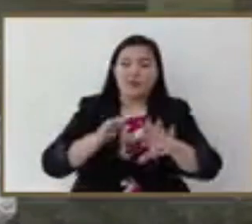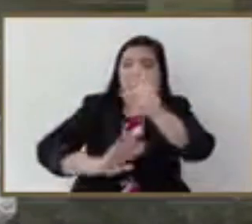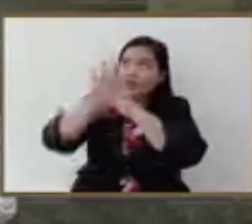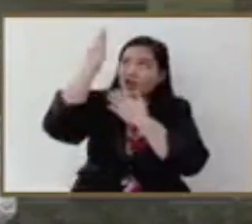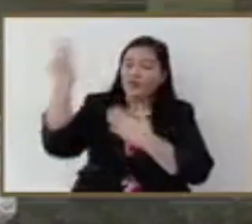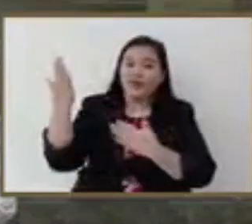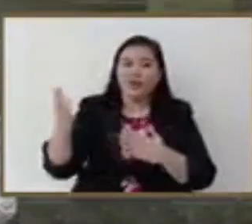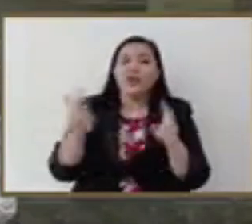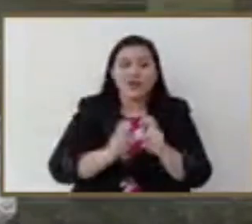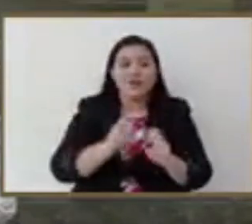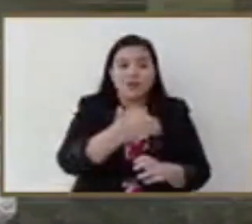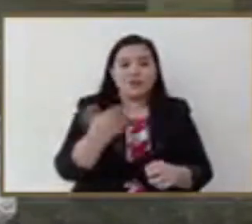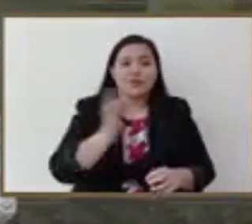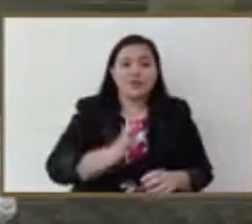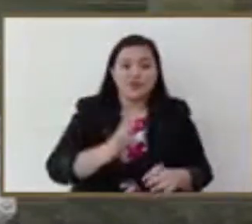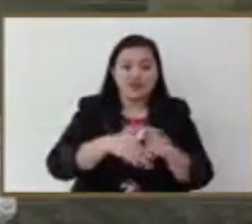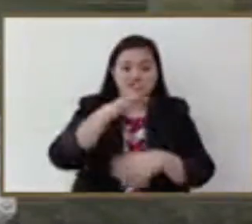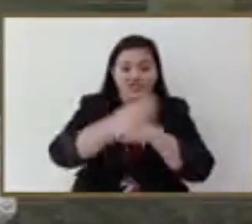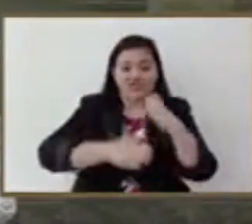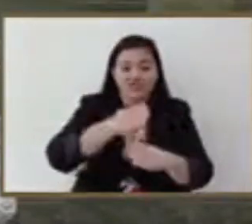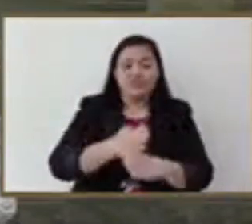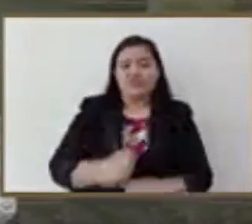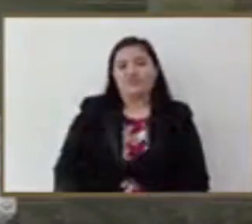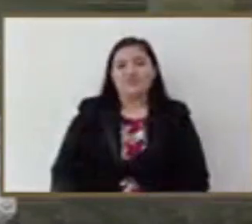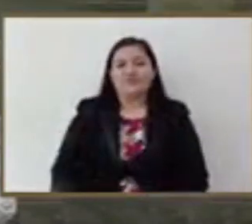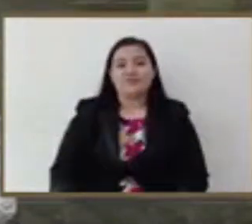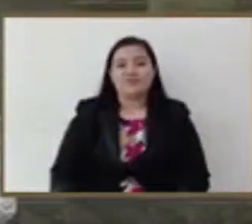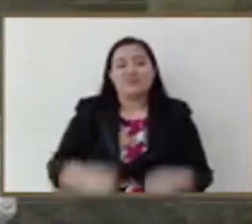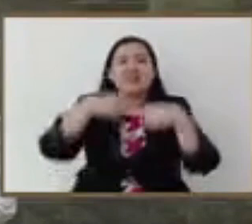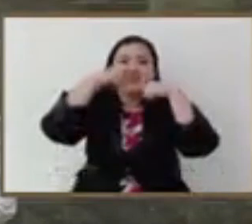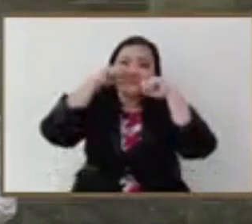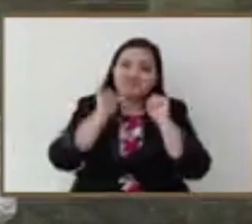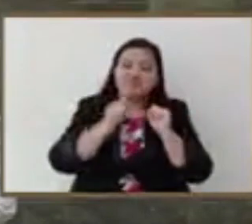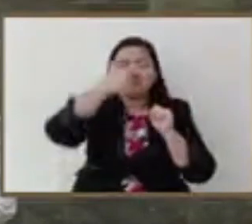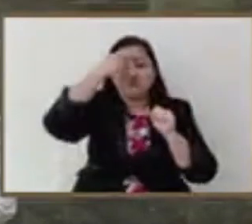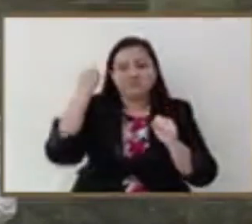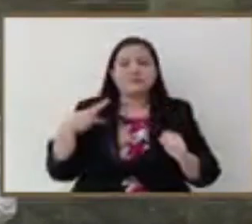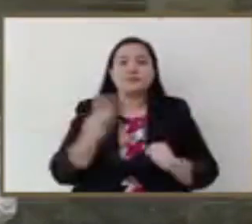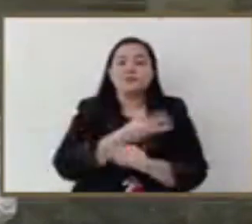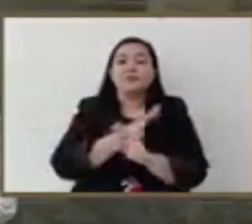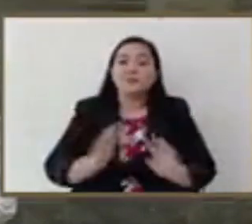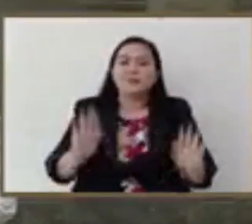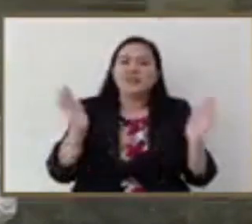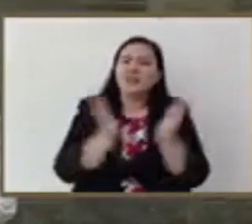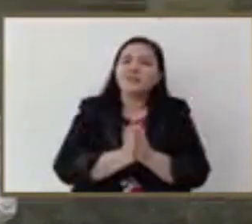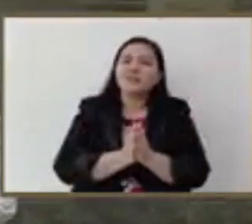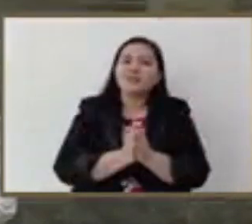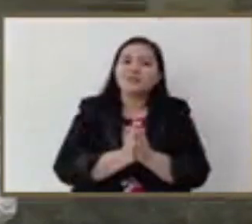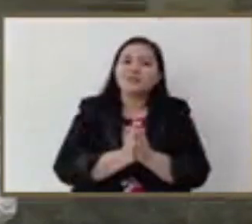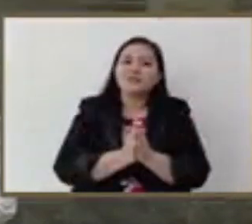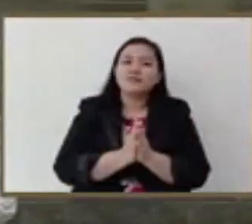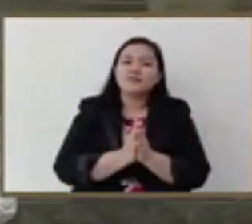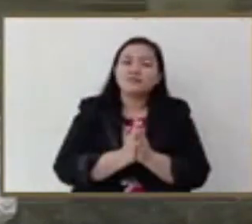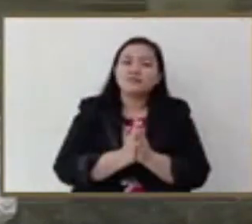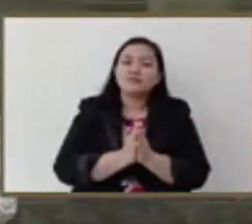Bakit hindi tayo nagtatanong, saan ba yun? Kailan ba yun? Brethren, it's time to consider